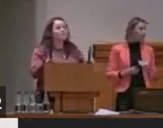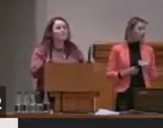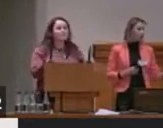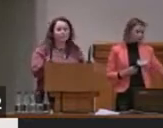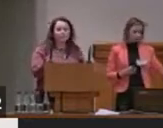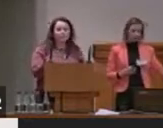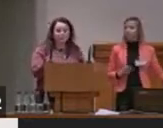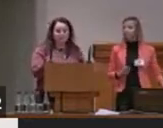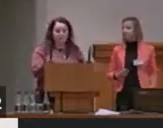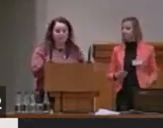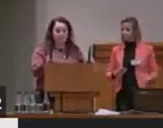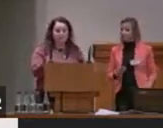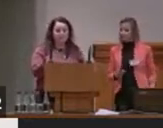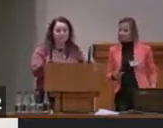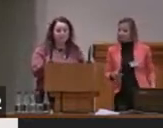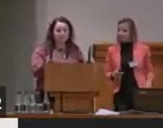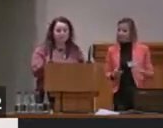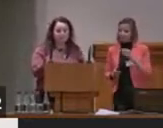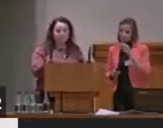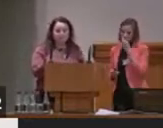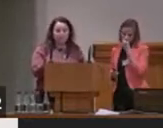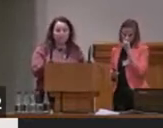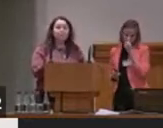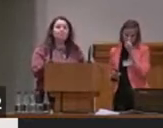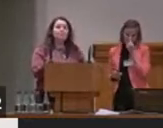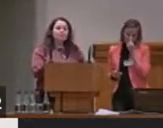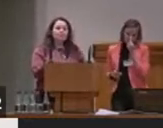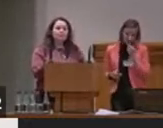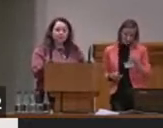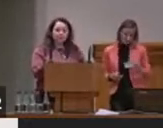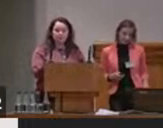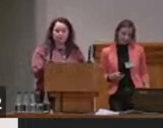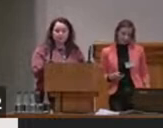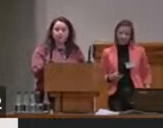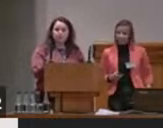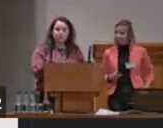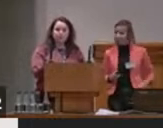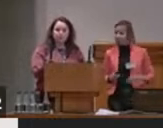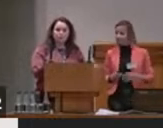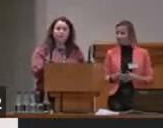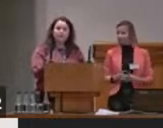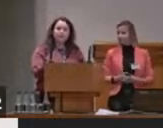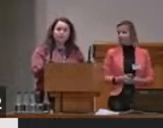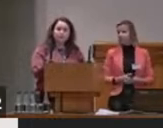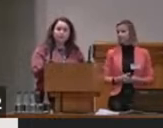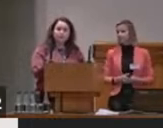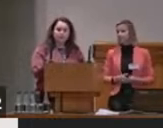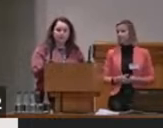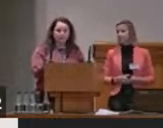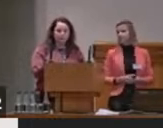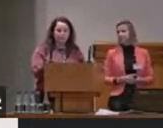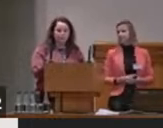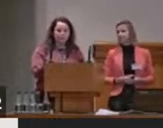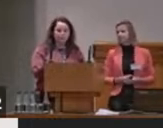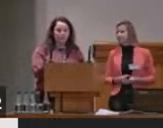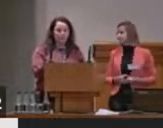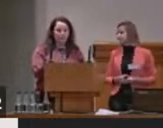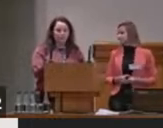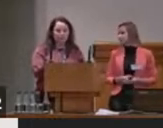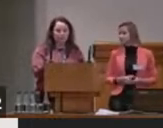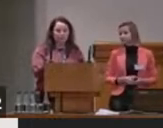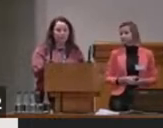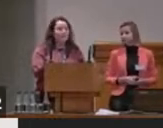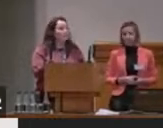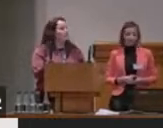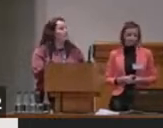Podsumowując to, co nam się udało do tej pory zrealizować. Udało nam się poddać konserwacji 73 starodruków, 16 Starodruków jest w